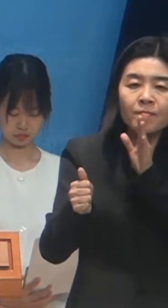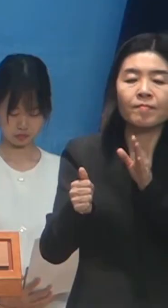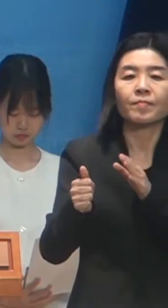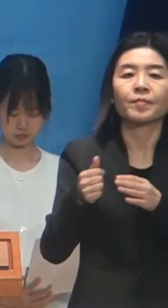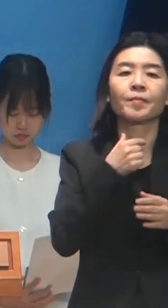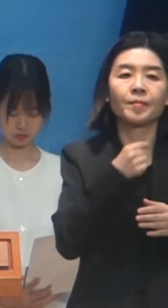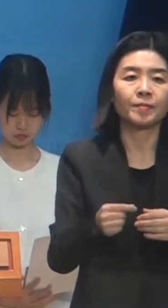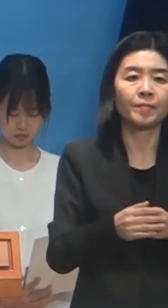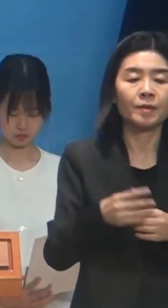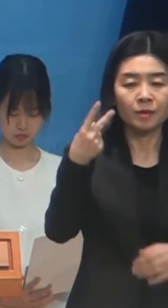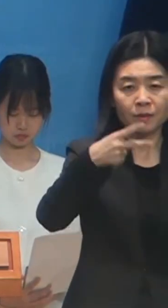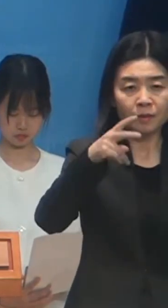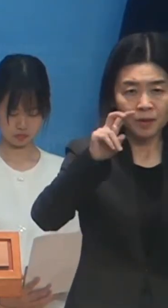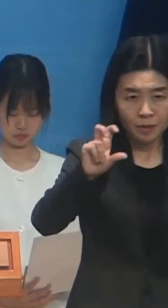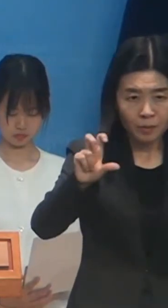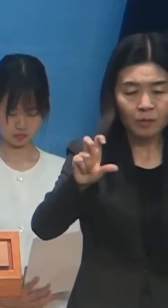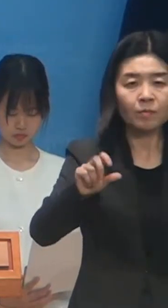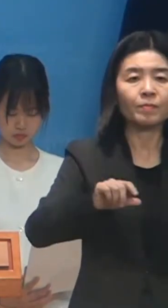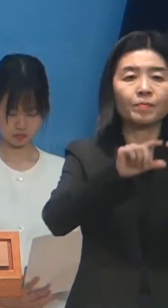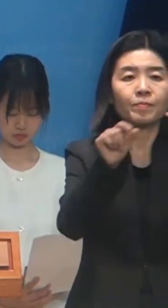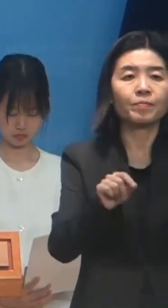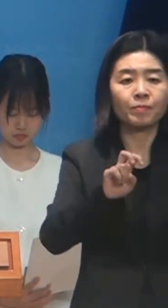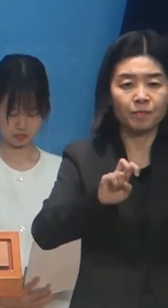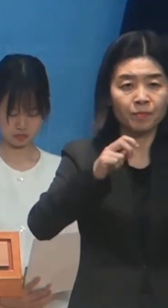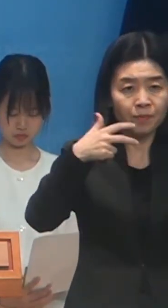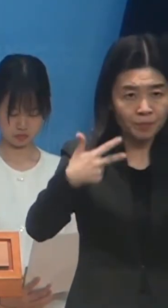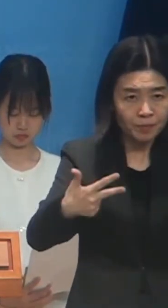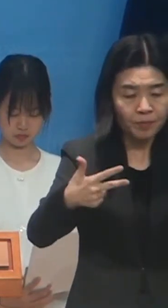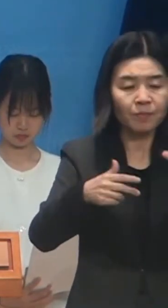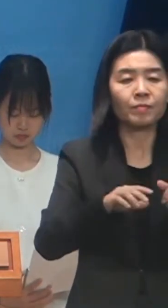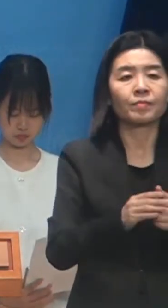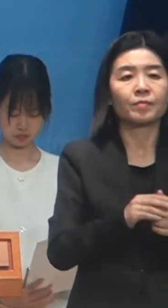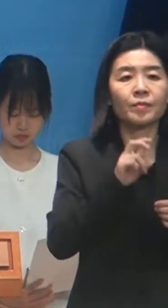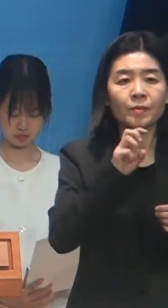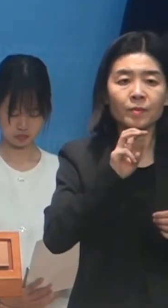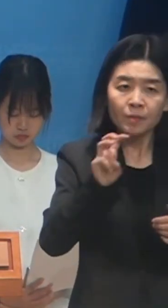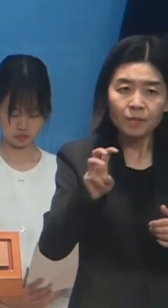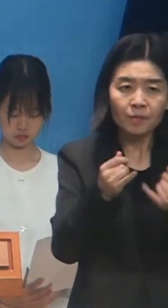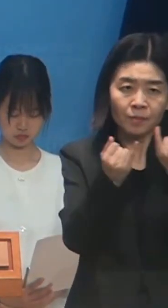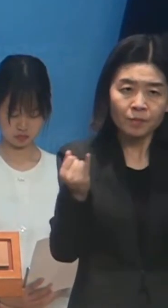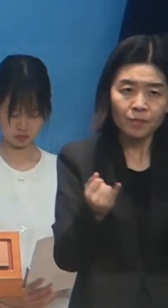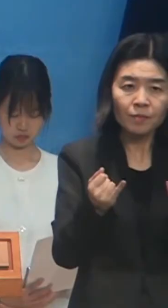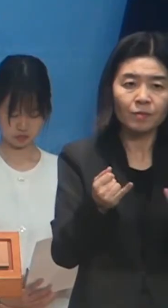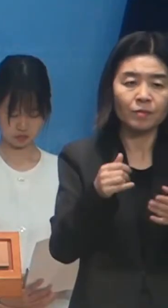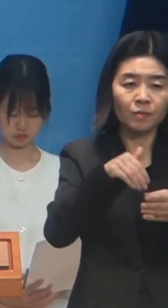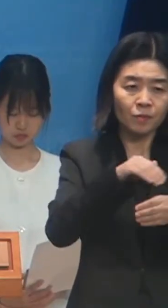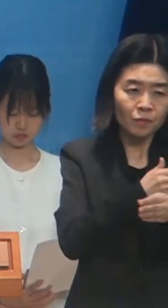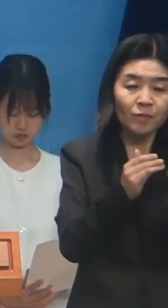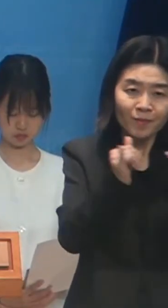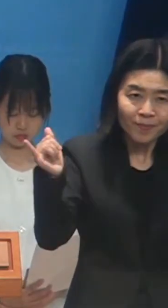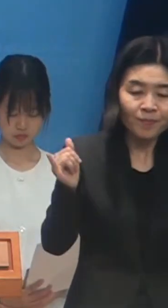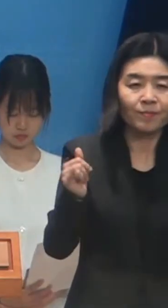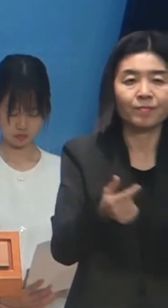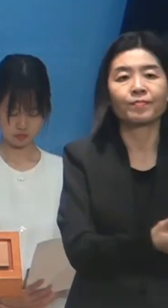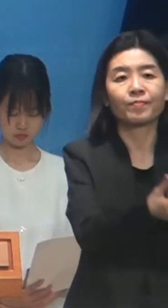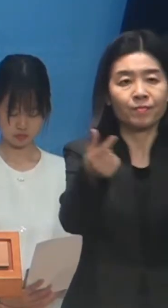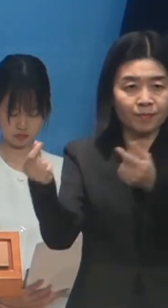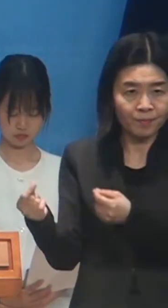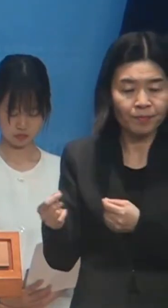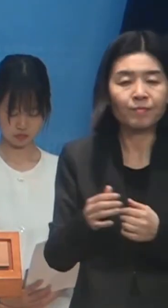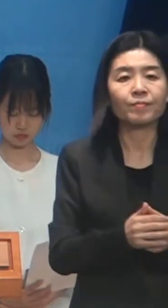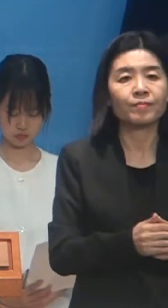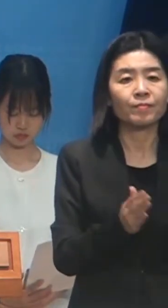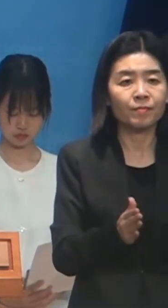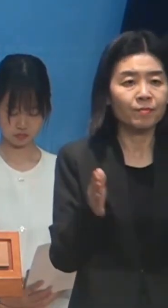바랍니다. 2025년 5월 27일 2030 여성 유권자 일동.